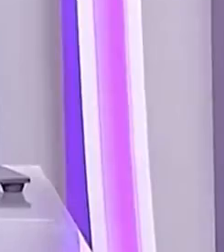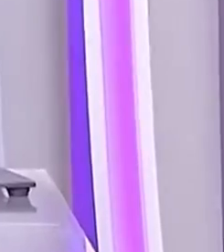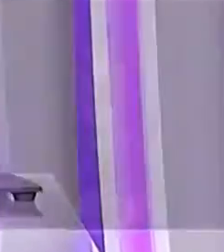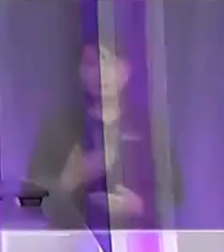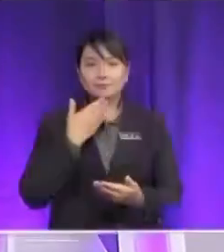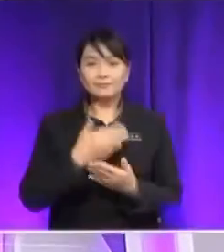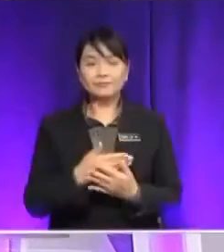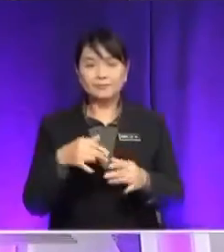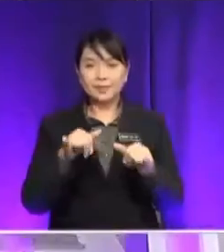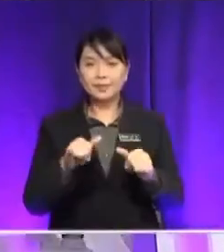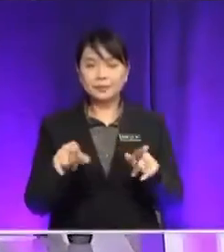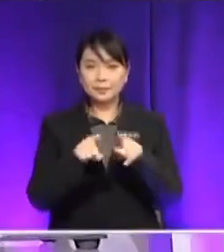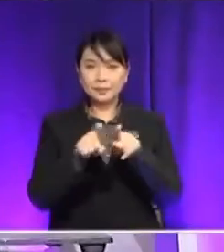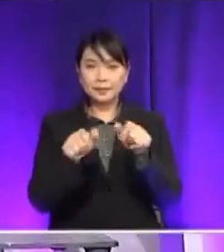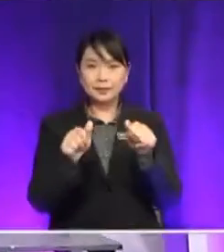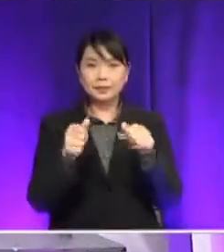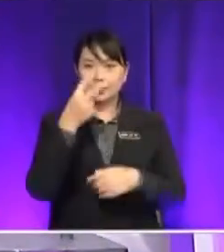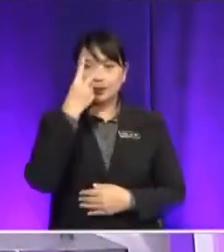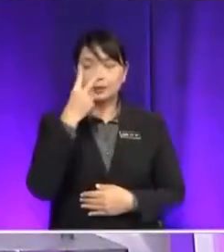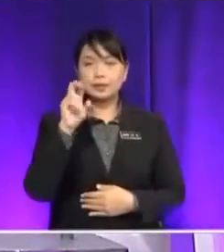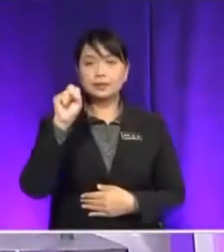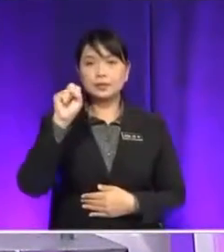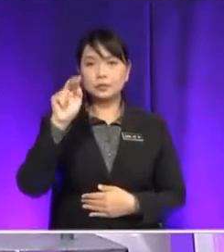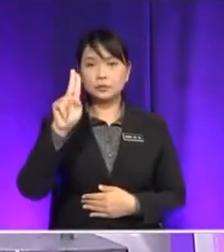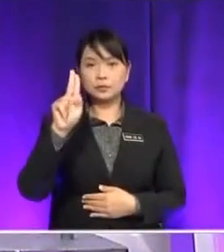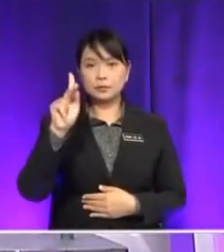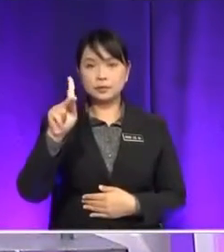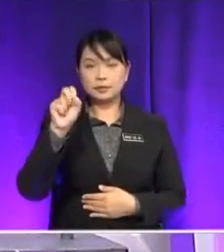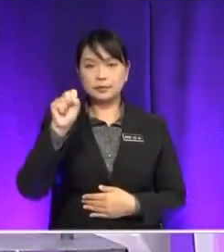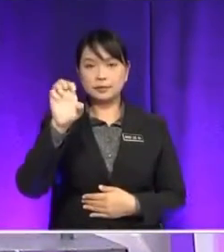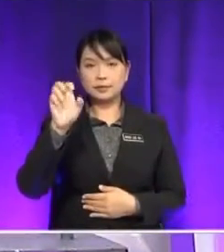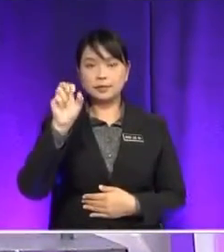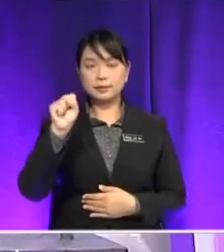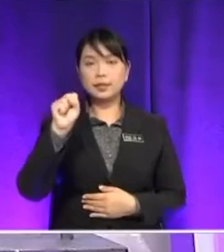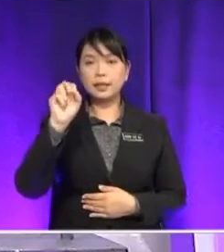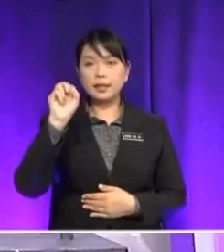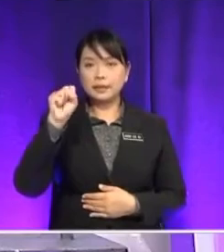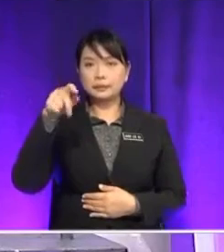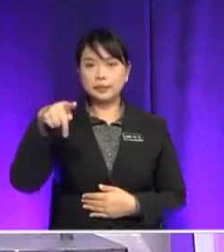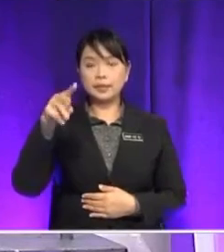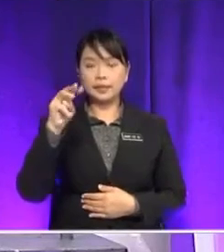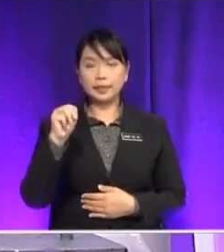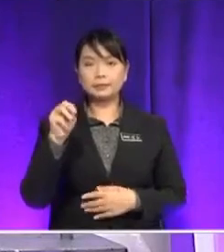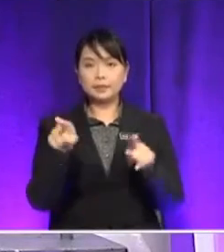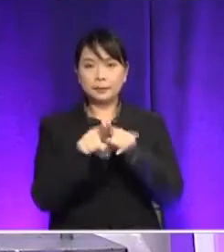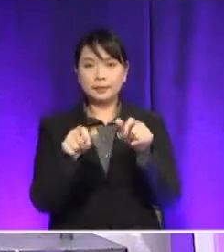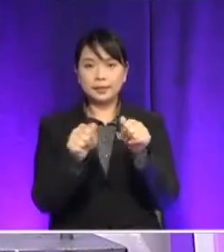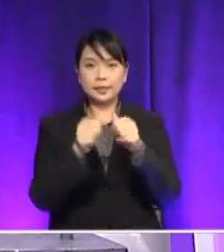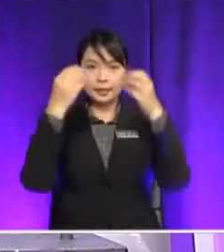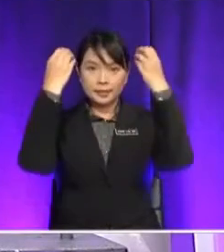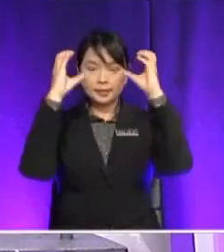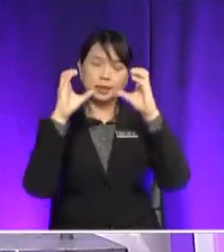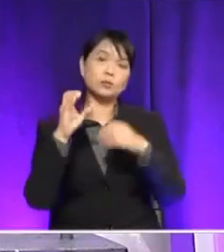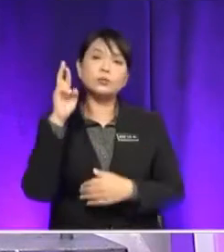wajah YKS SDN 2022 bersama dengan Syaikh Nazi dan juga Cikgu rozita namun kali ini